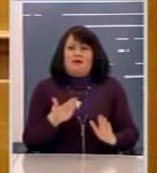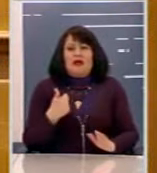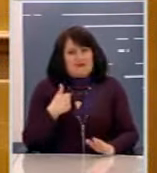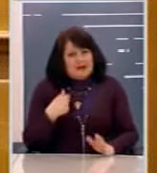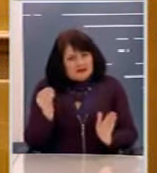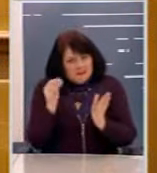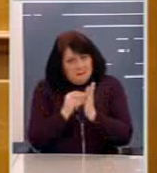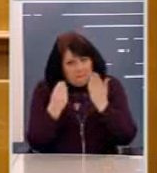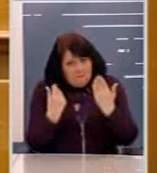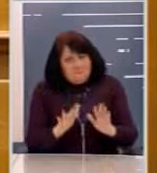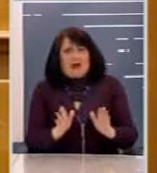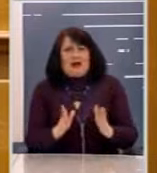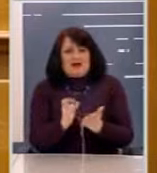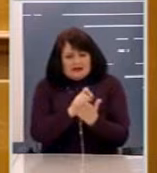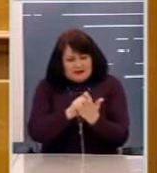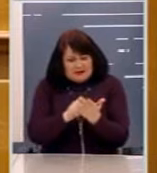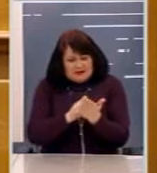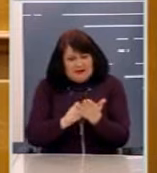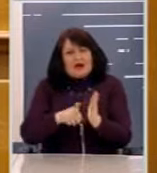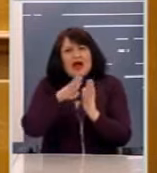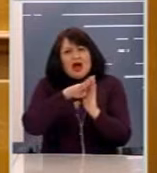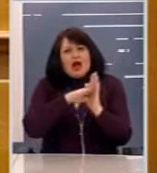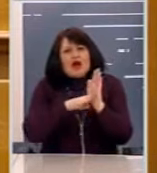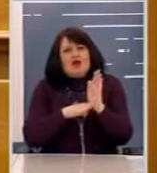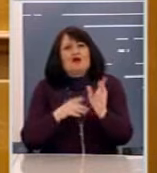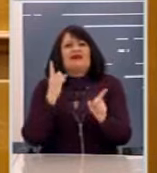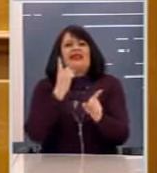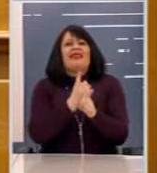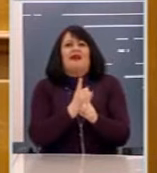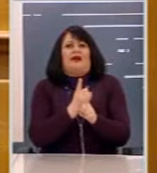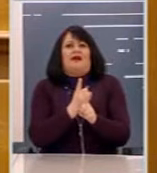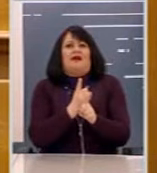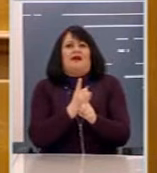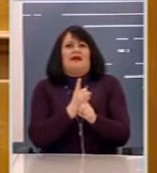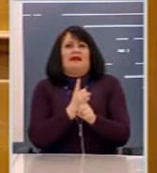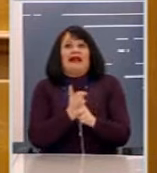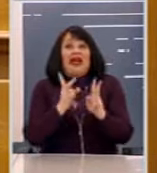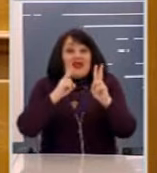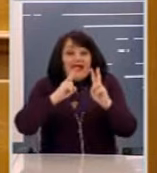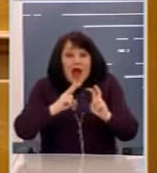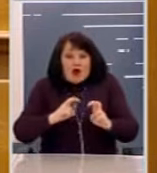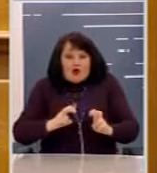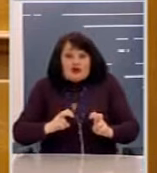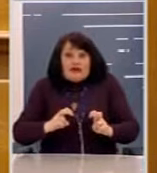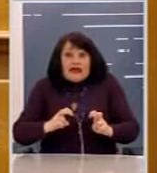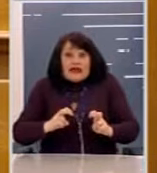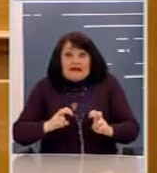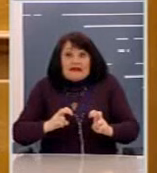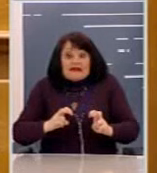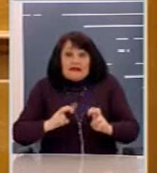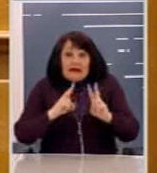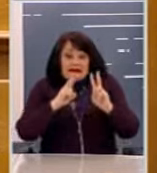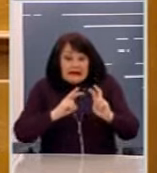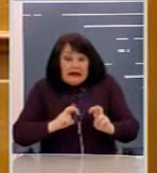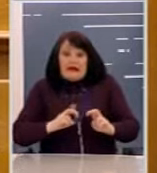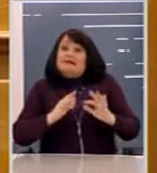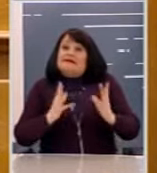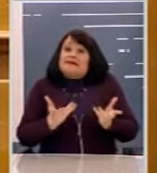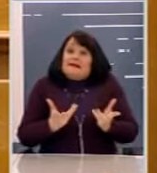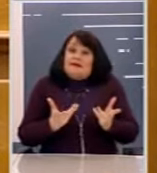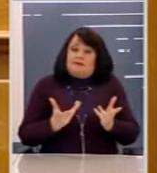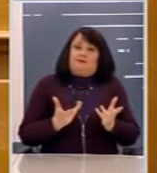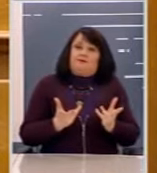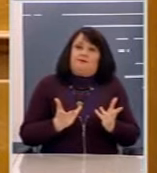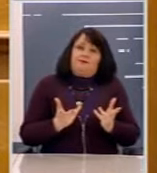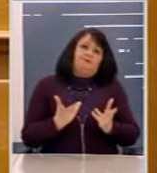βάλει συνταγογραφικούς κανόνες ιδιαίτερα για τις διαγνωστικές εξετάσεις και ενσωματώνουμε συνεχώς.